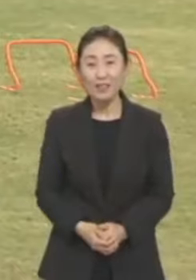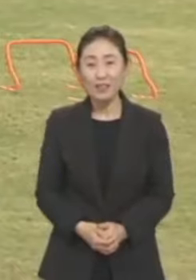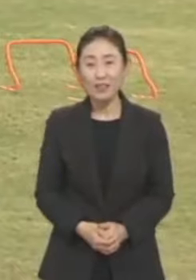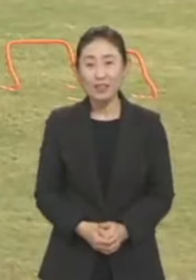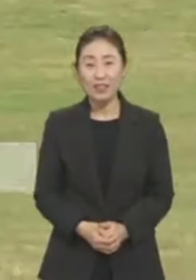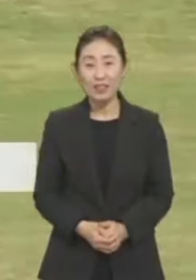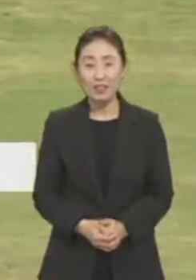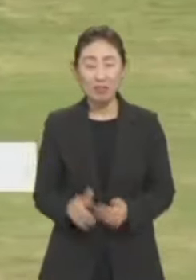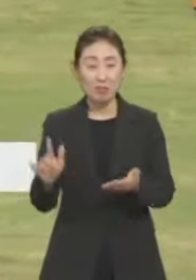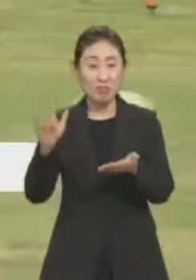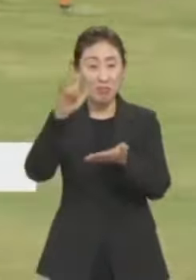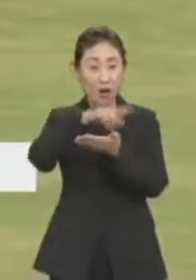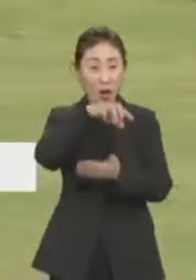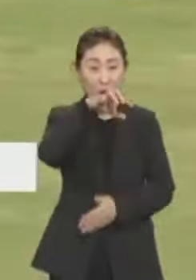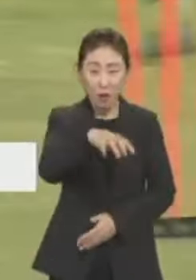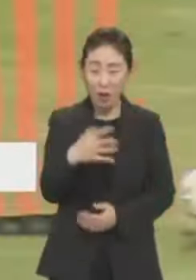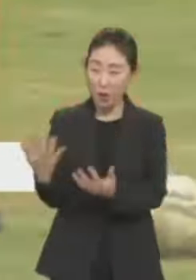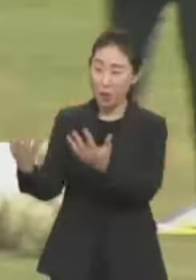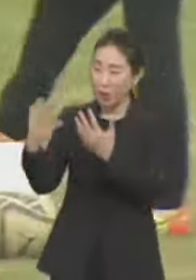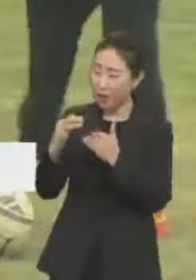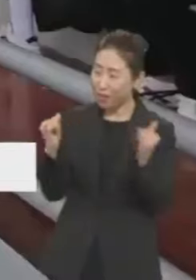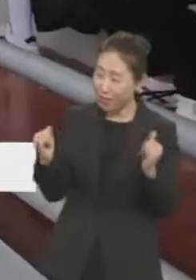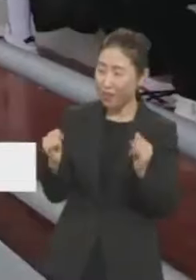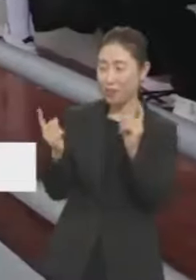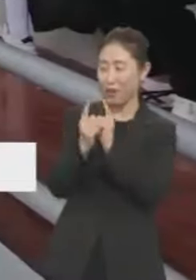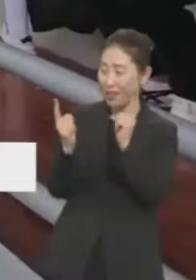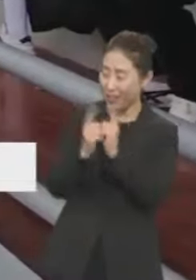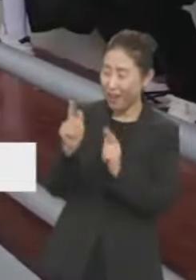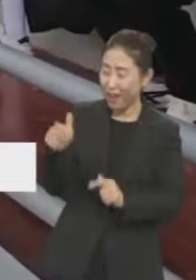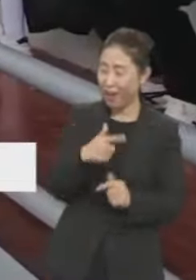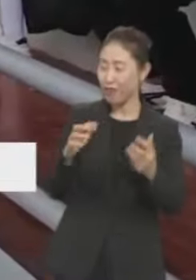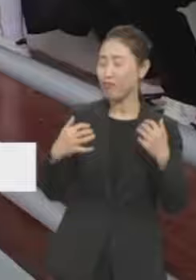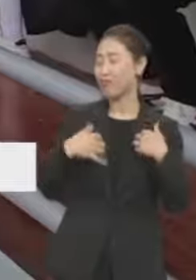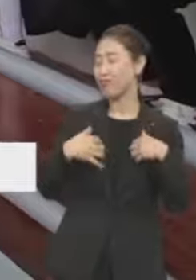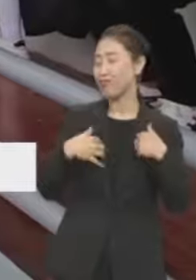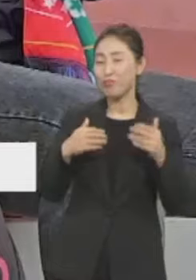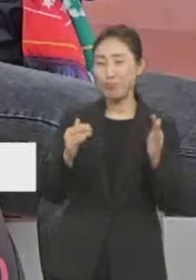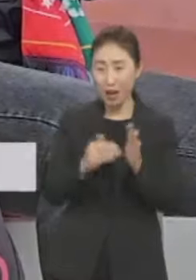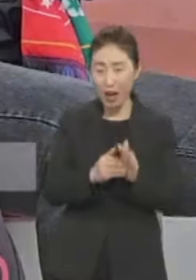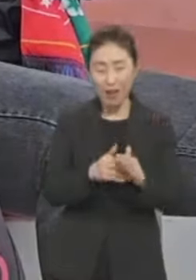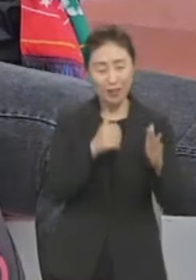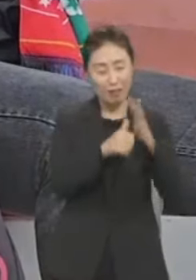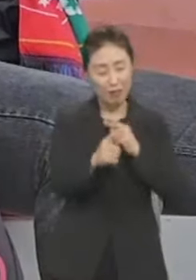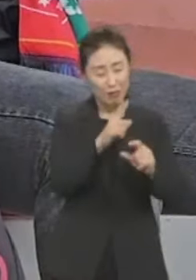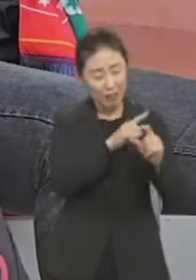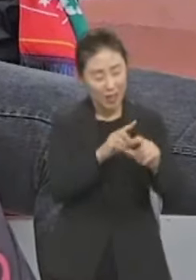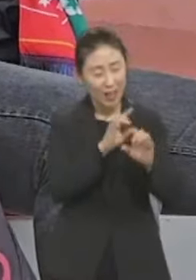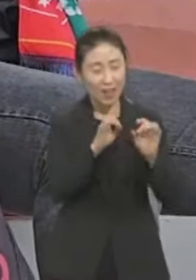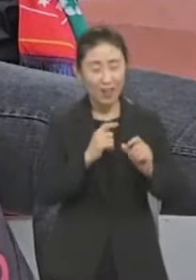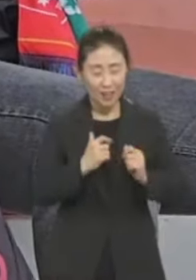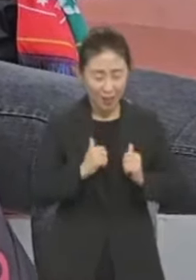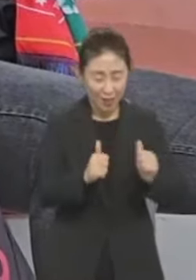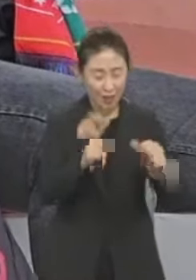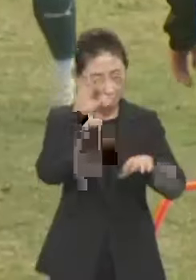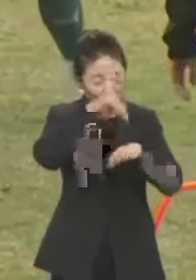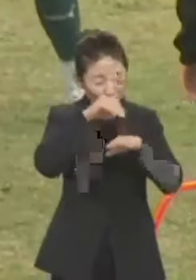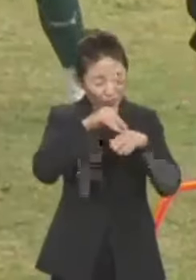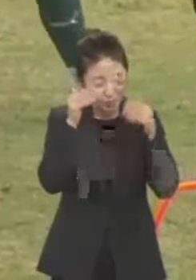해외 전지훈련장까지 와준 팬들과 보낸 소중한 하루에 하나시티즌 선수들도 더욱 힘을 내 훈련에